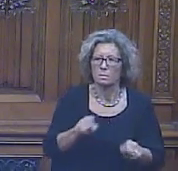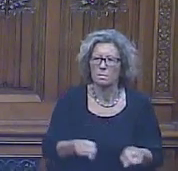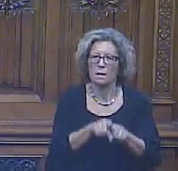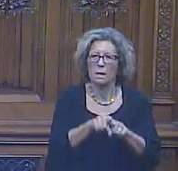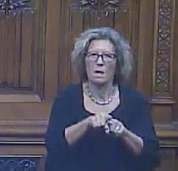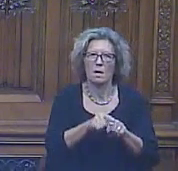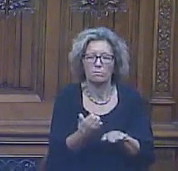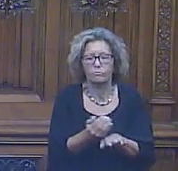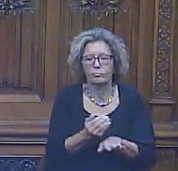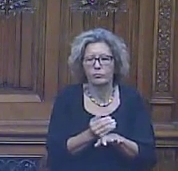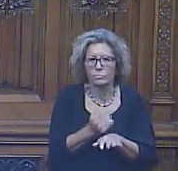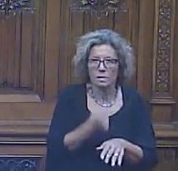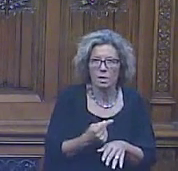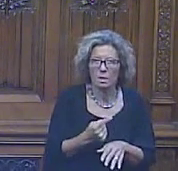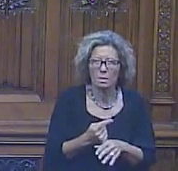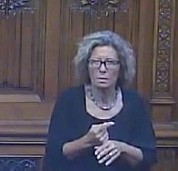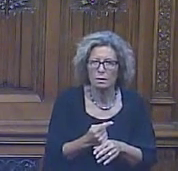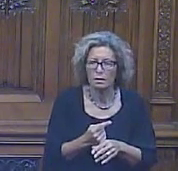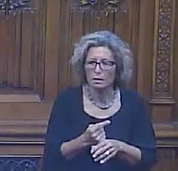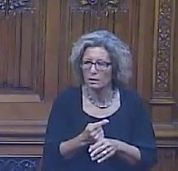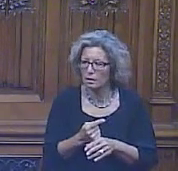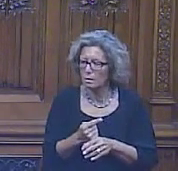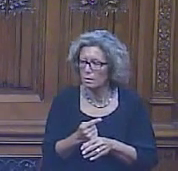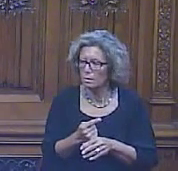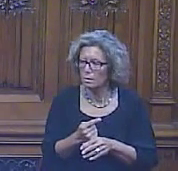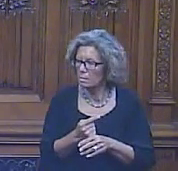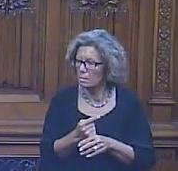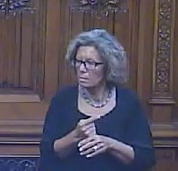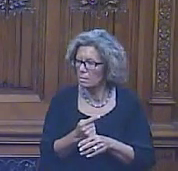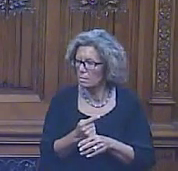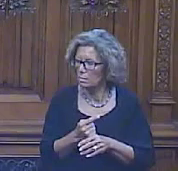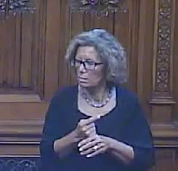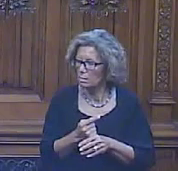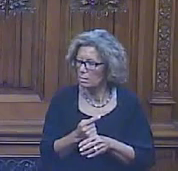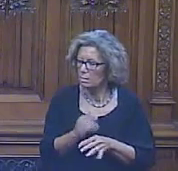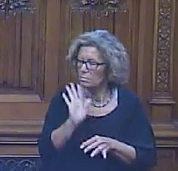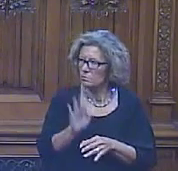gleich vorweg. Es ist im Grunde